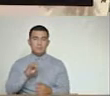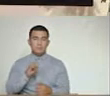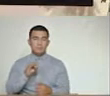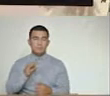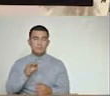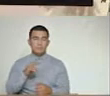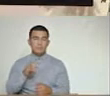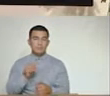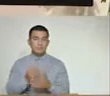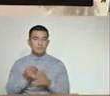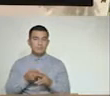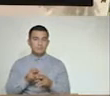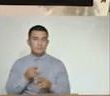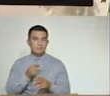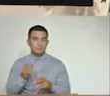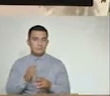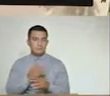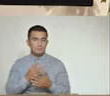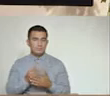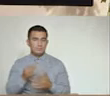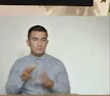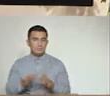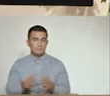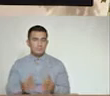Tufilkaning ayrish sistemasi.